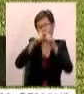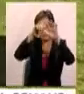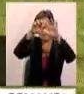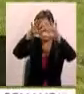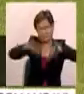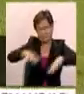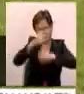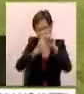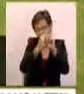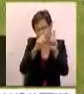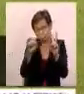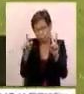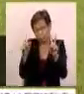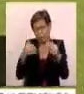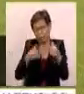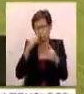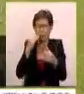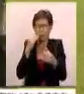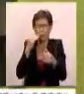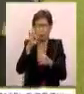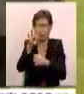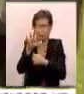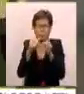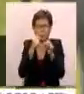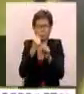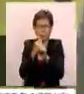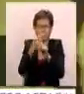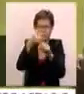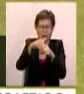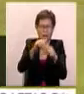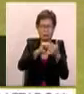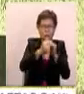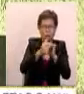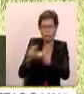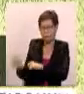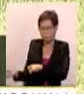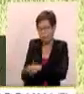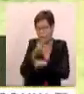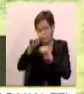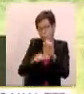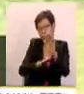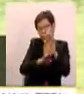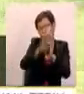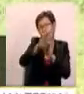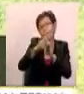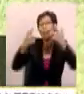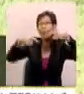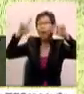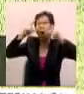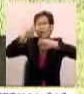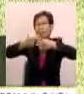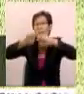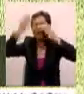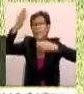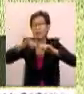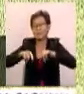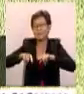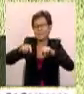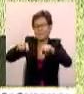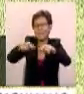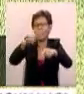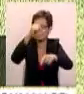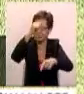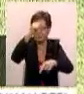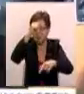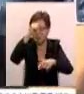2011 dan punya pengalaman lebih 45 tahun dalam sukan itu mampu melonjakkan nama Malaysia sebaris dengan India, Jepun